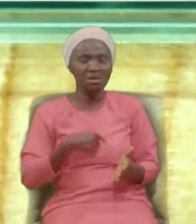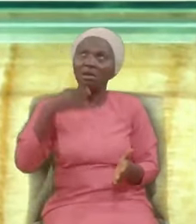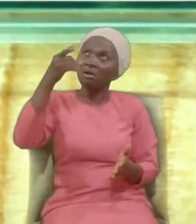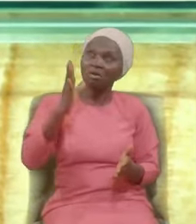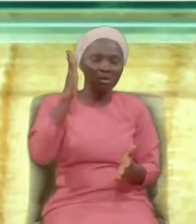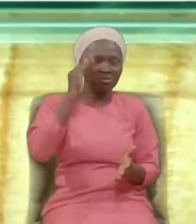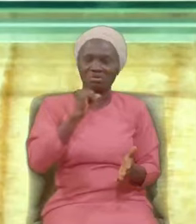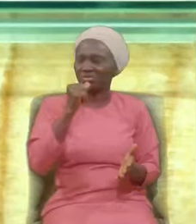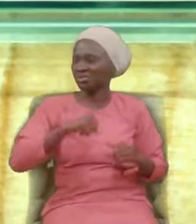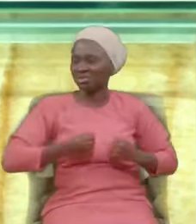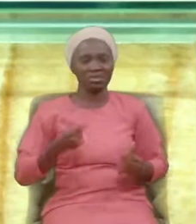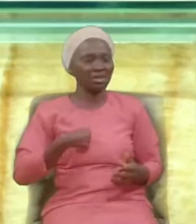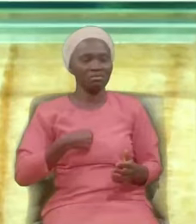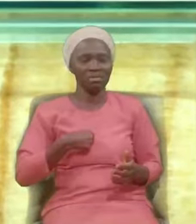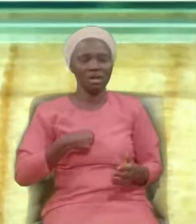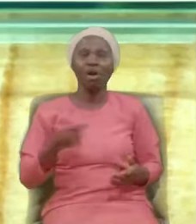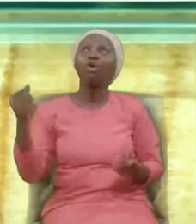guérir, je ne serai pas renié.